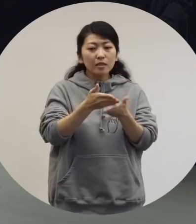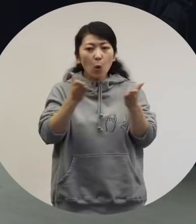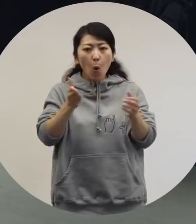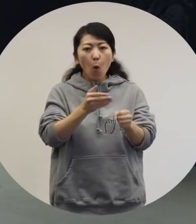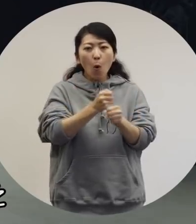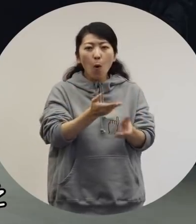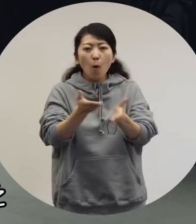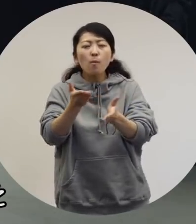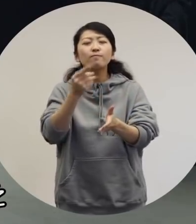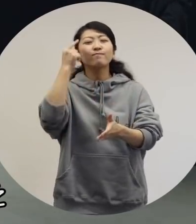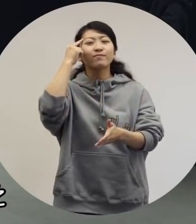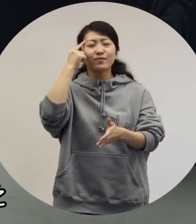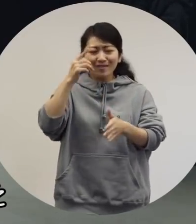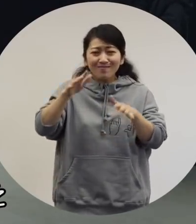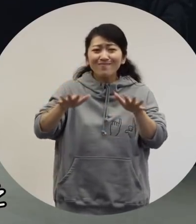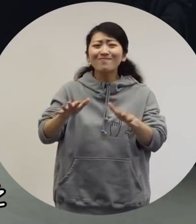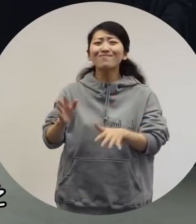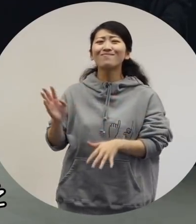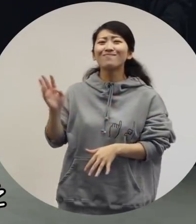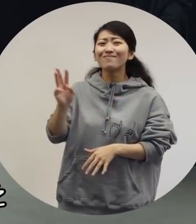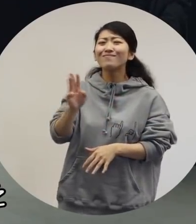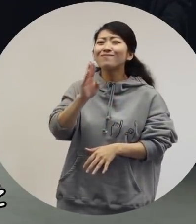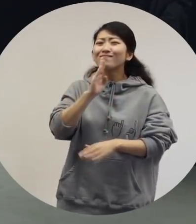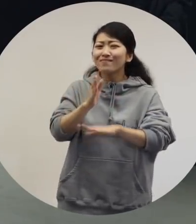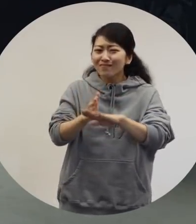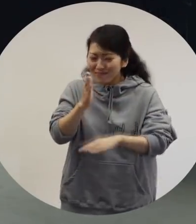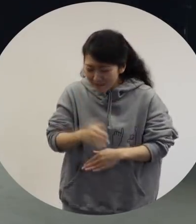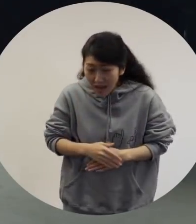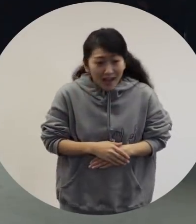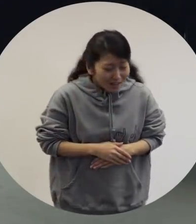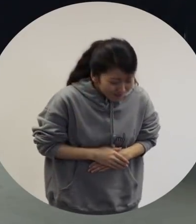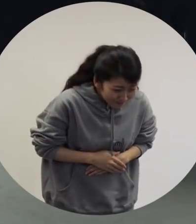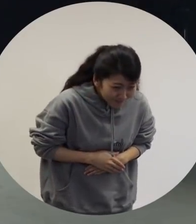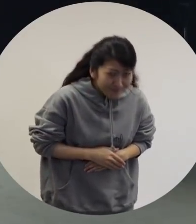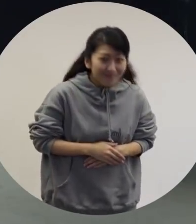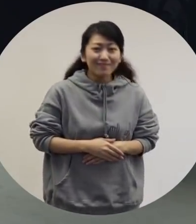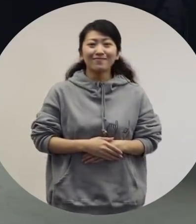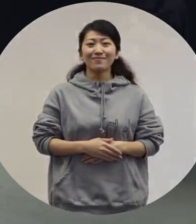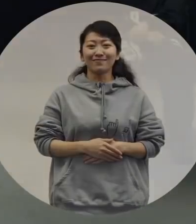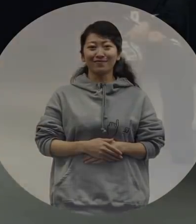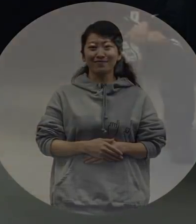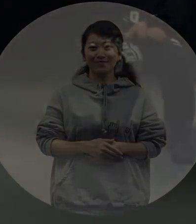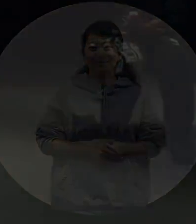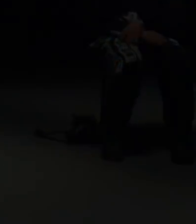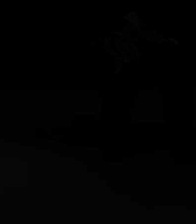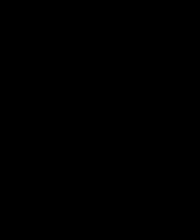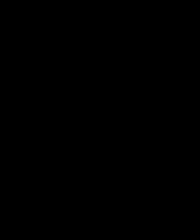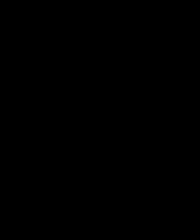。はい、というわけで今回お越しいただきありがとうございました。 ありがとうございました。 ありがとうございました。